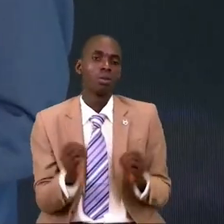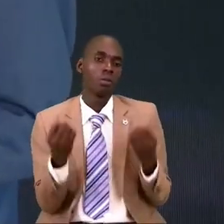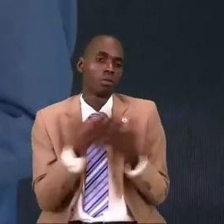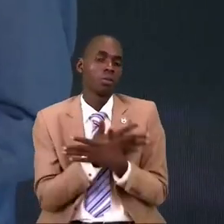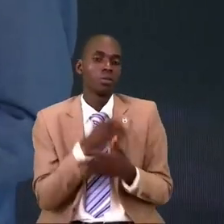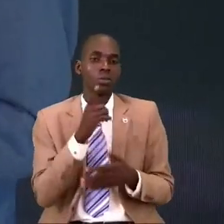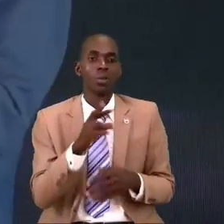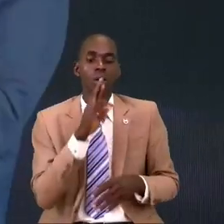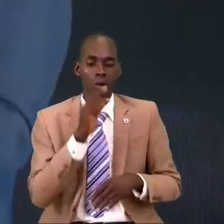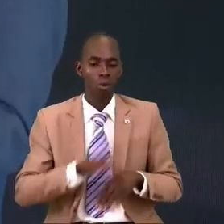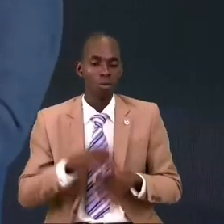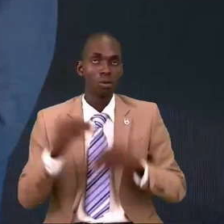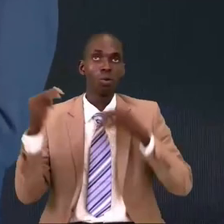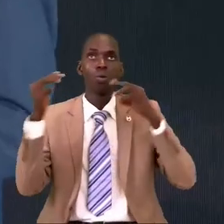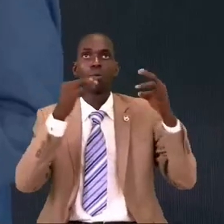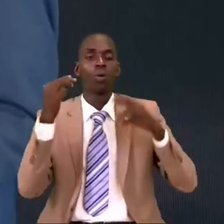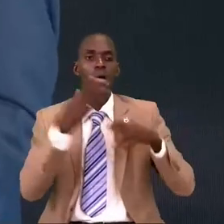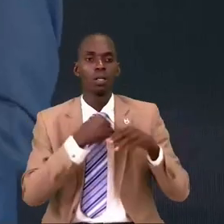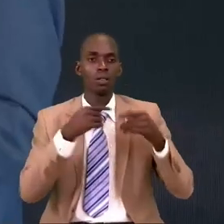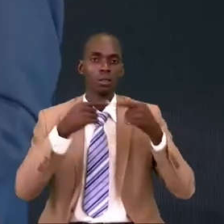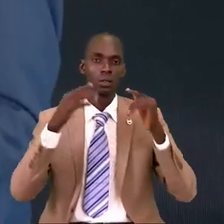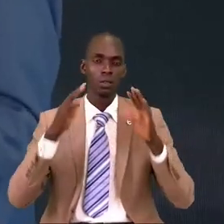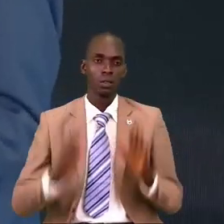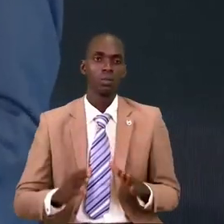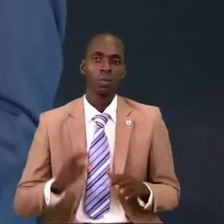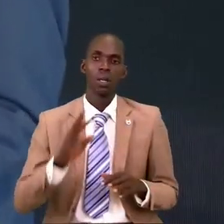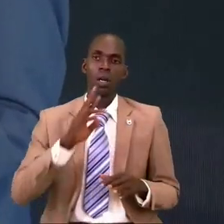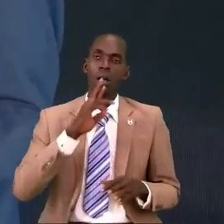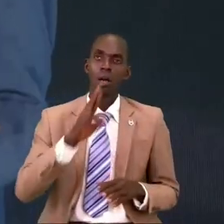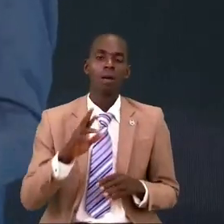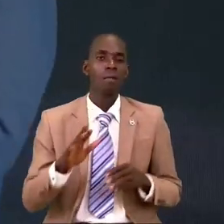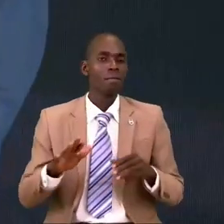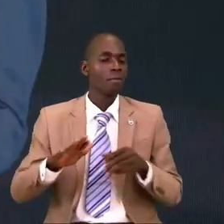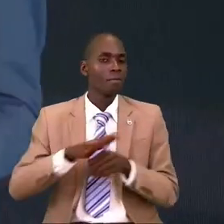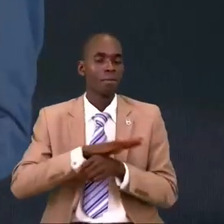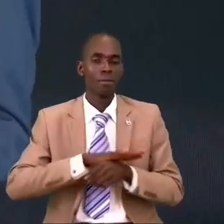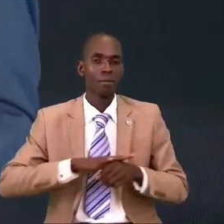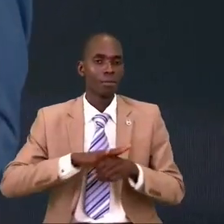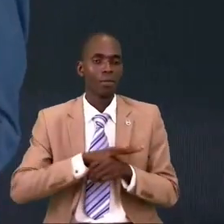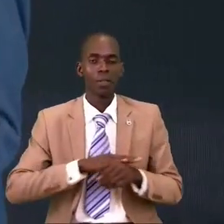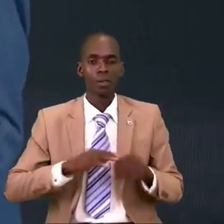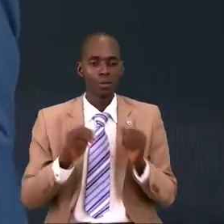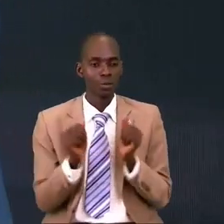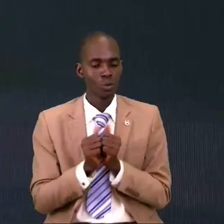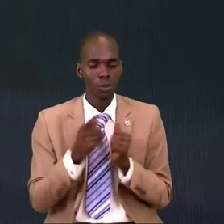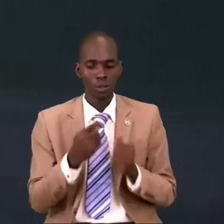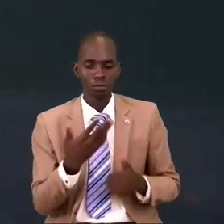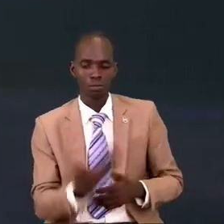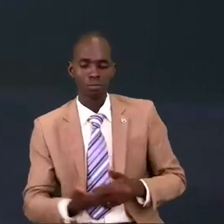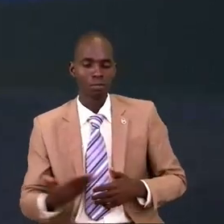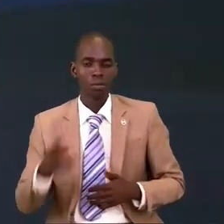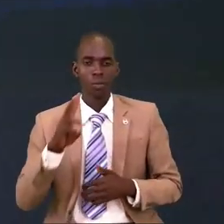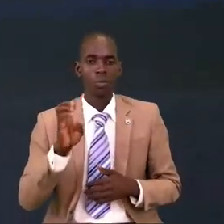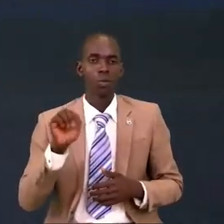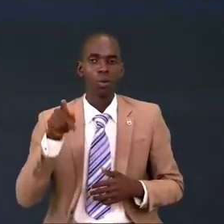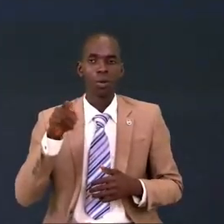l'ennemi est armé jusqu'aux dents. Si tu as peur, ils verront que tu trembles déjà. À moins que